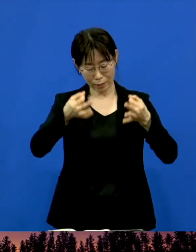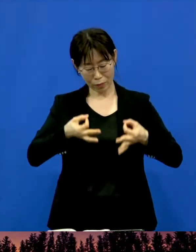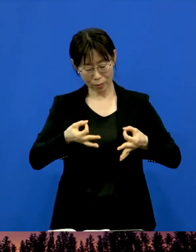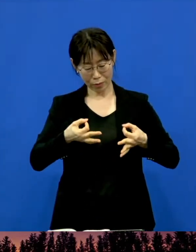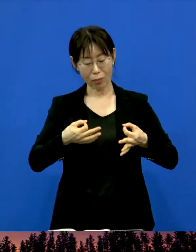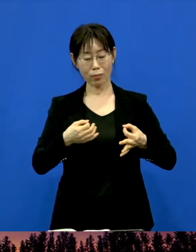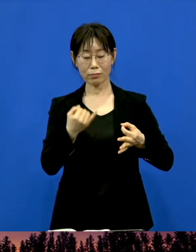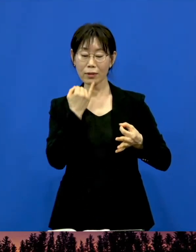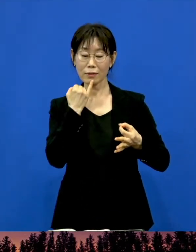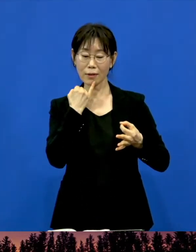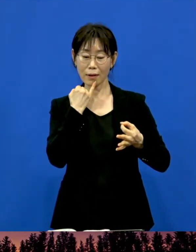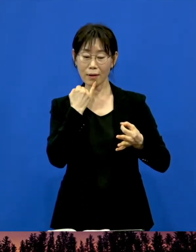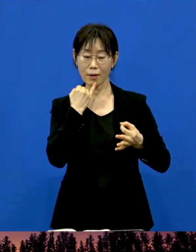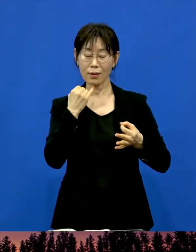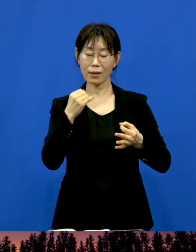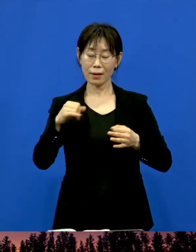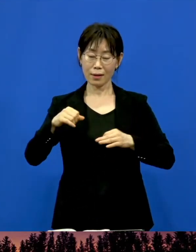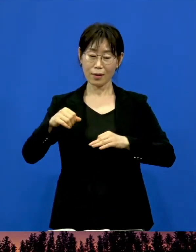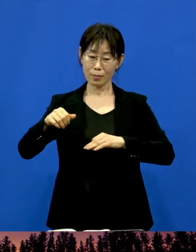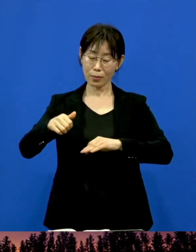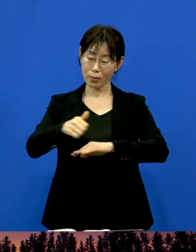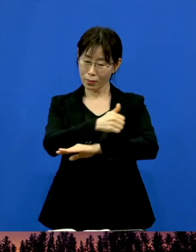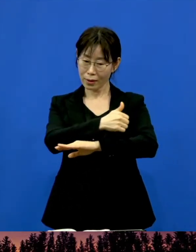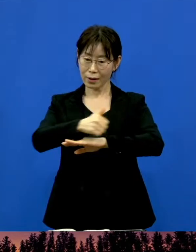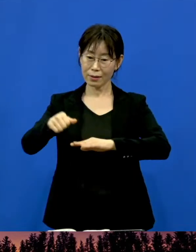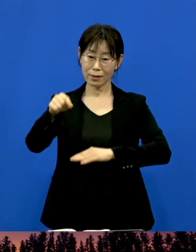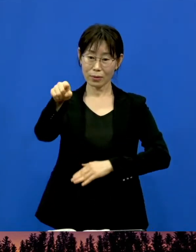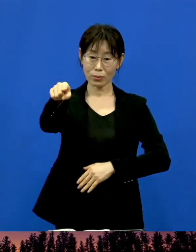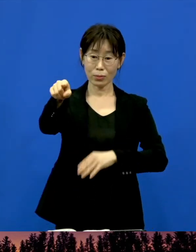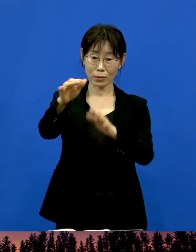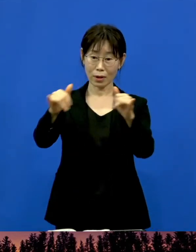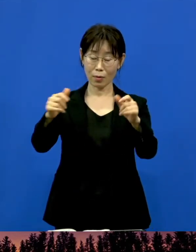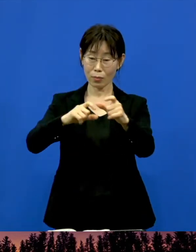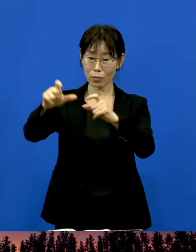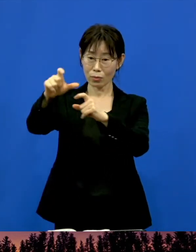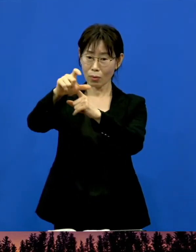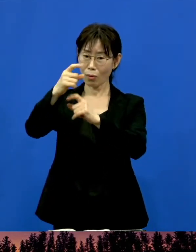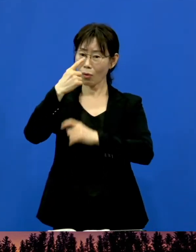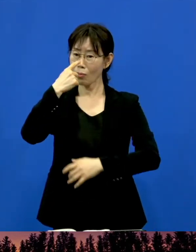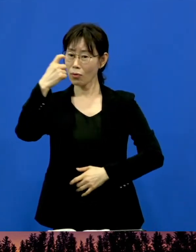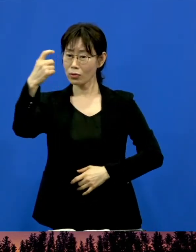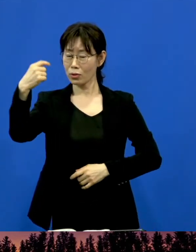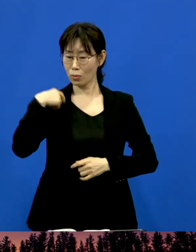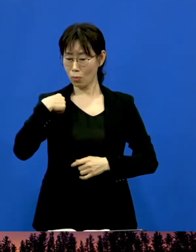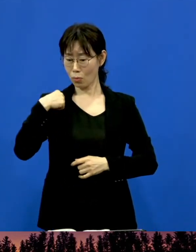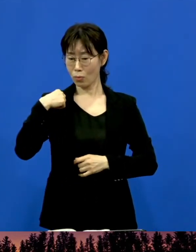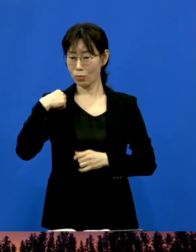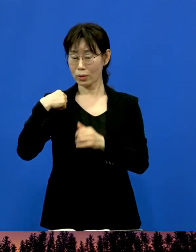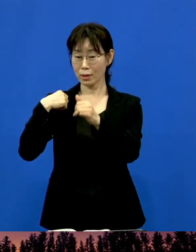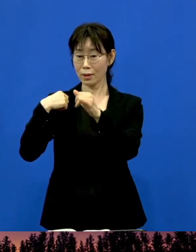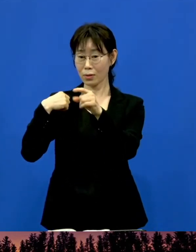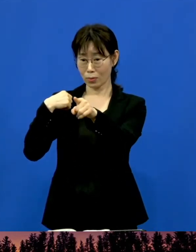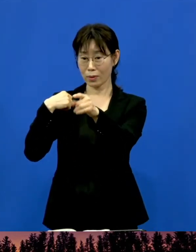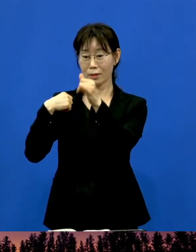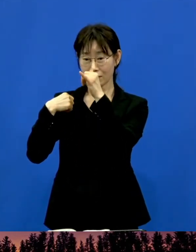누가 멋진 옷을 입고 있는 거예요. 보는 순간 나에게 저 어디 거지? 어디서 살 수 있지?